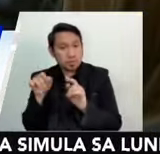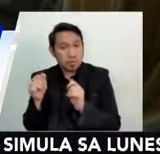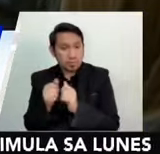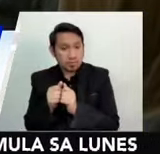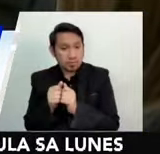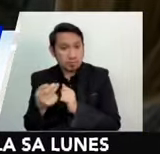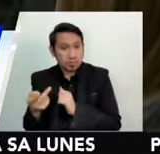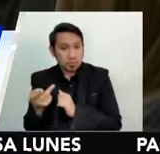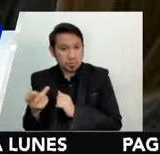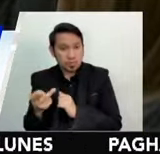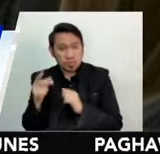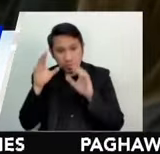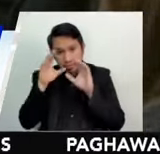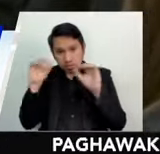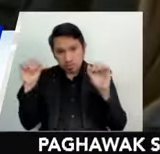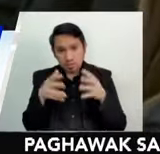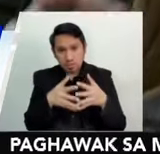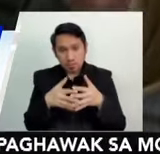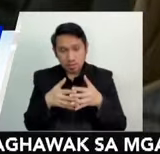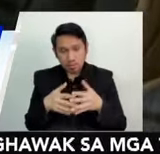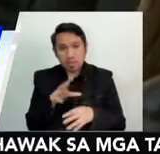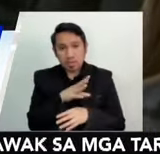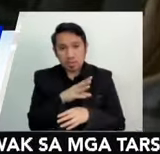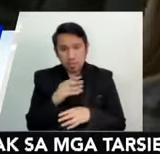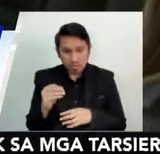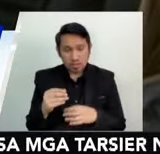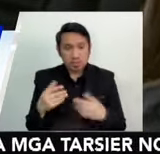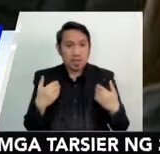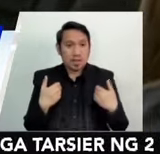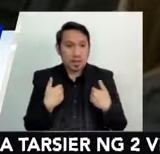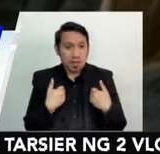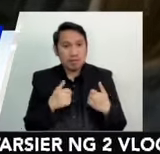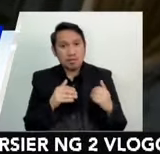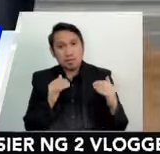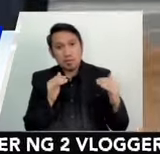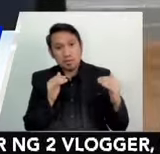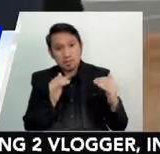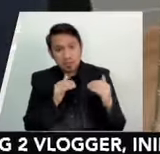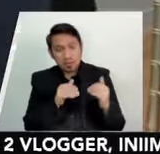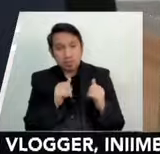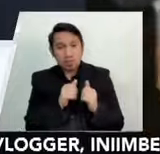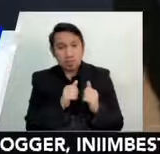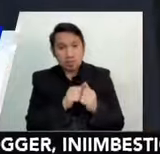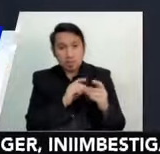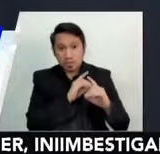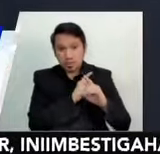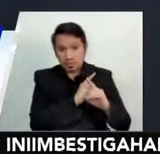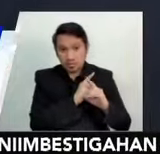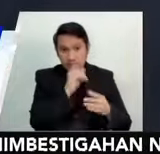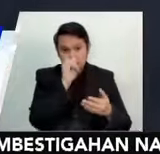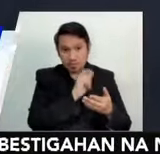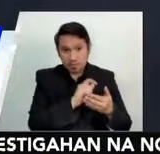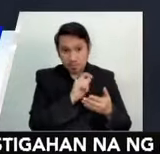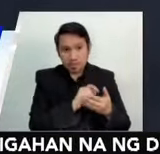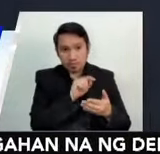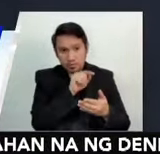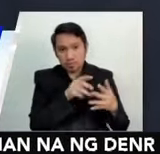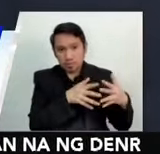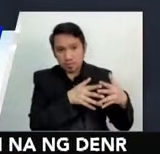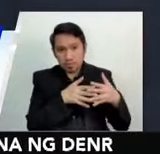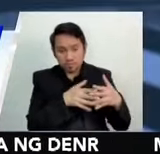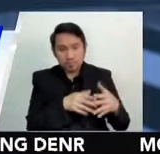niyang makapulong si Defense Secretary Lloyd James Austin III. Samantala, mga